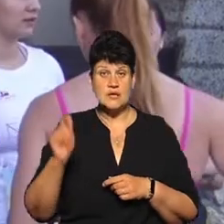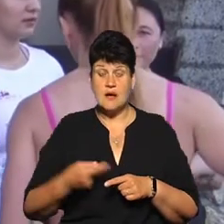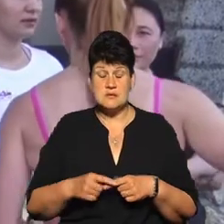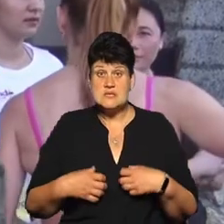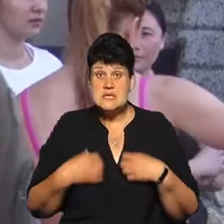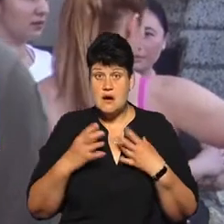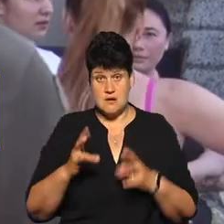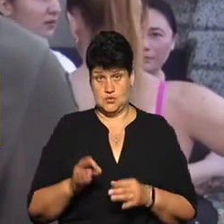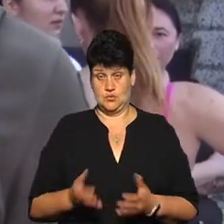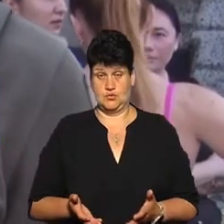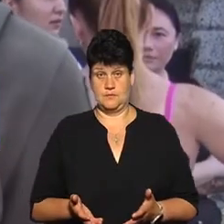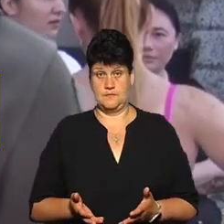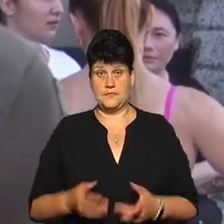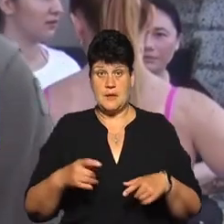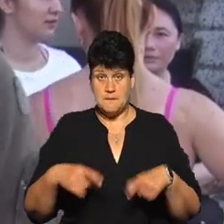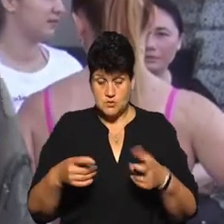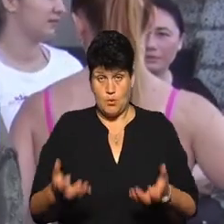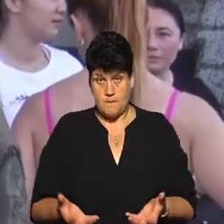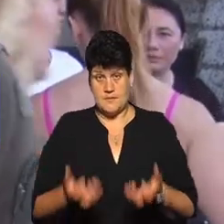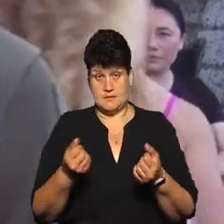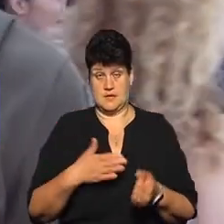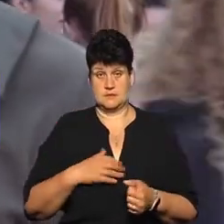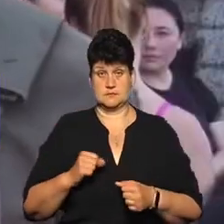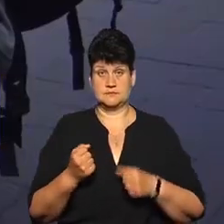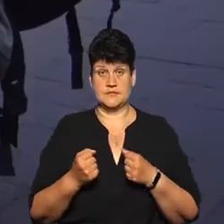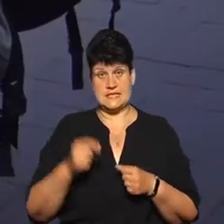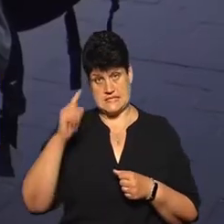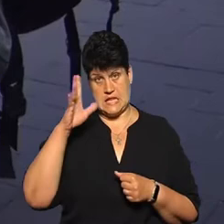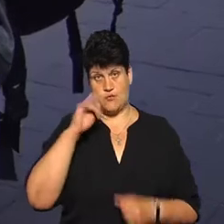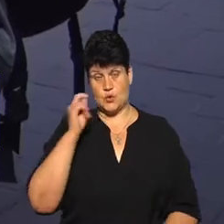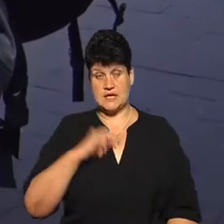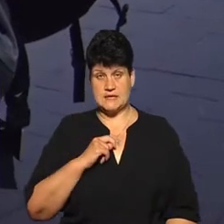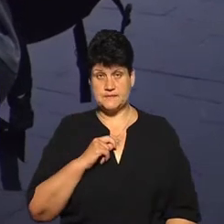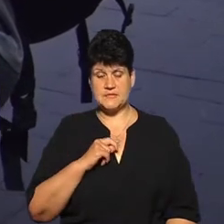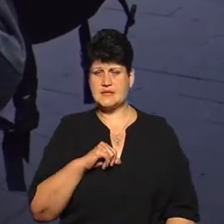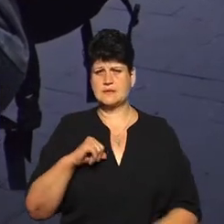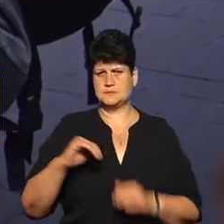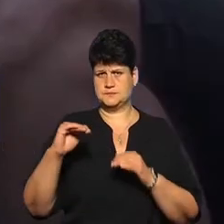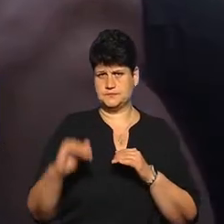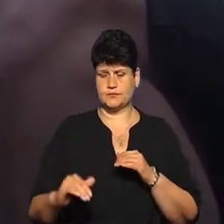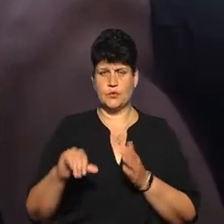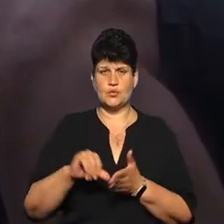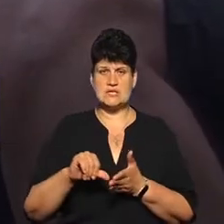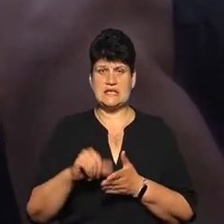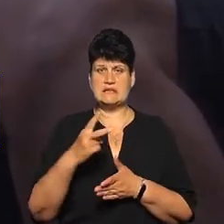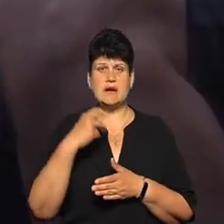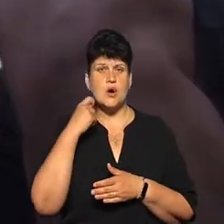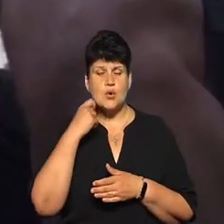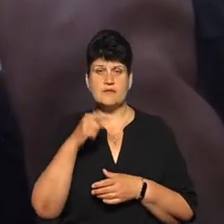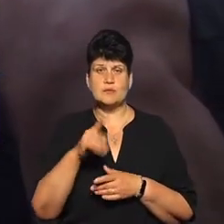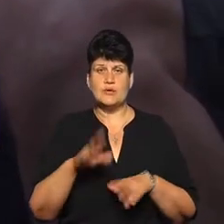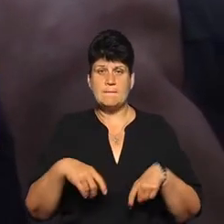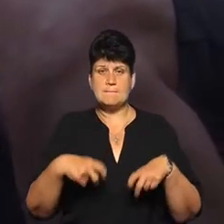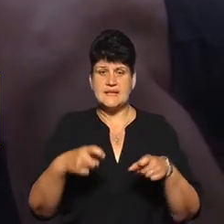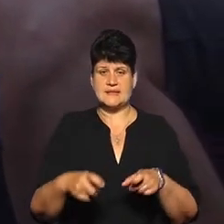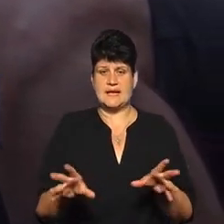Так що біжимо, підтримуємо наших побратимів. Слава Україні! Молодшому учаснику акції 2 роки. Він буде бігти разом